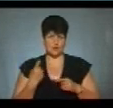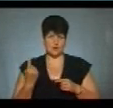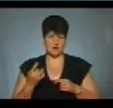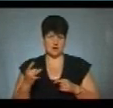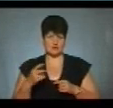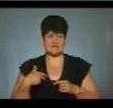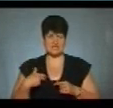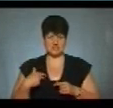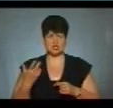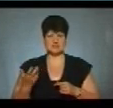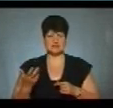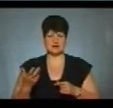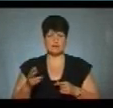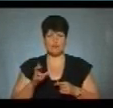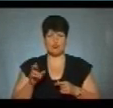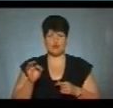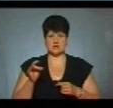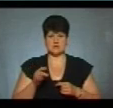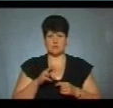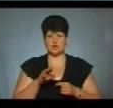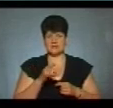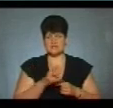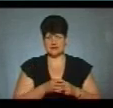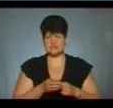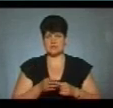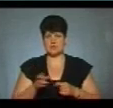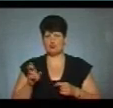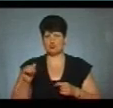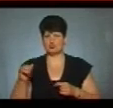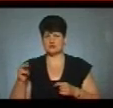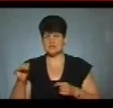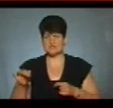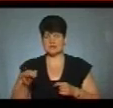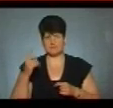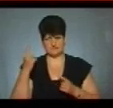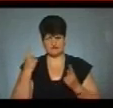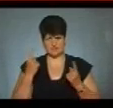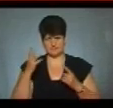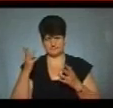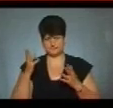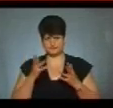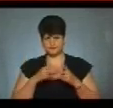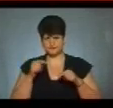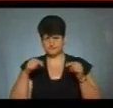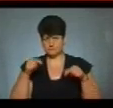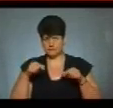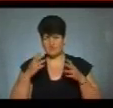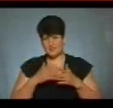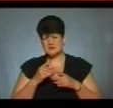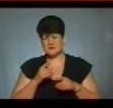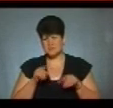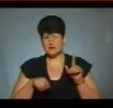– Заліщицький, Борщівський, і Монастирський і Бучицький – випала значна кількість опадів. Але це періодично